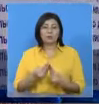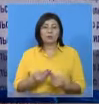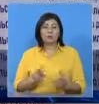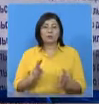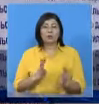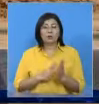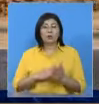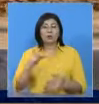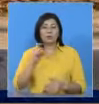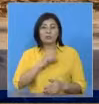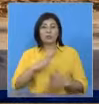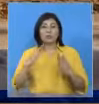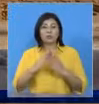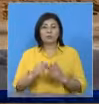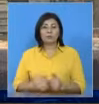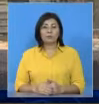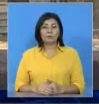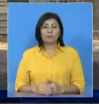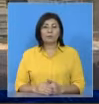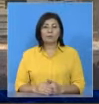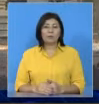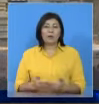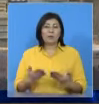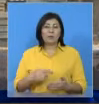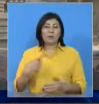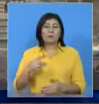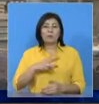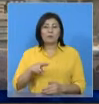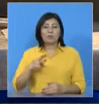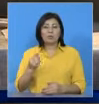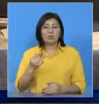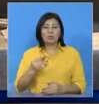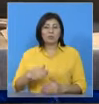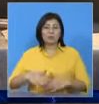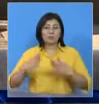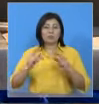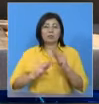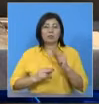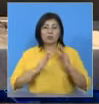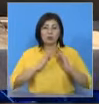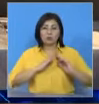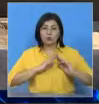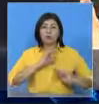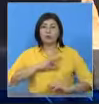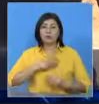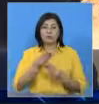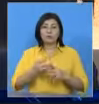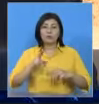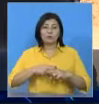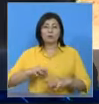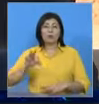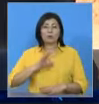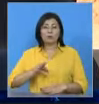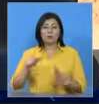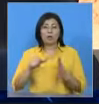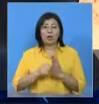тапсырдық. На кредитный жилье в нас. Биыл 1 миллион шаршы метрден астам тұрғын үй қолданысқа беріледі. Қазір кезде облыс бойынша